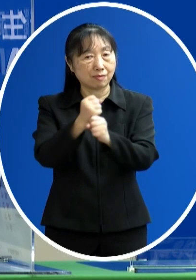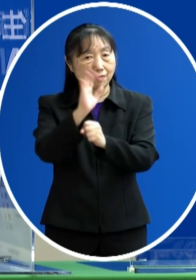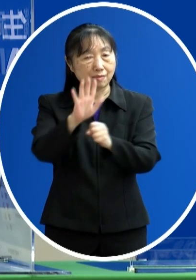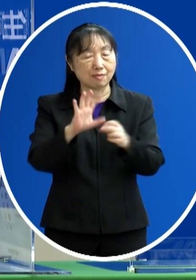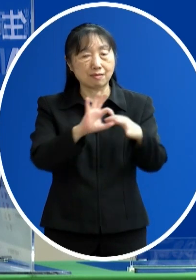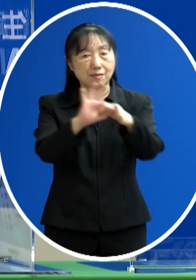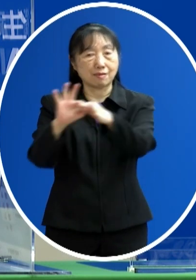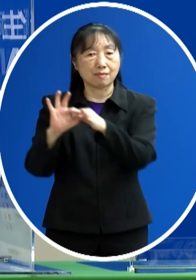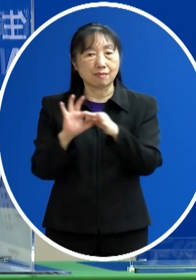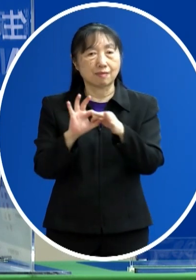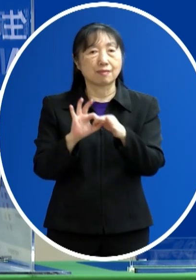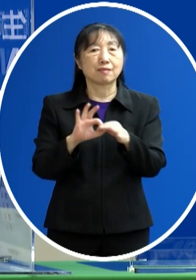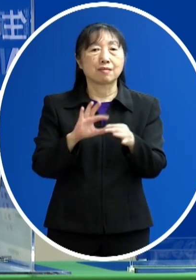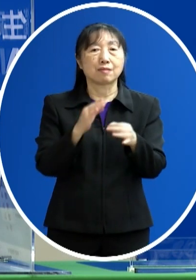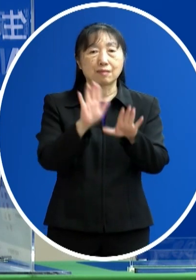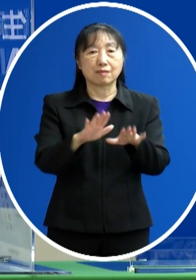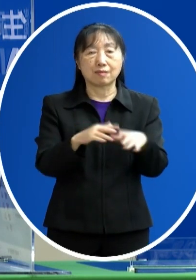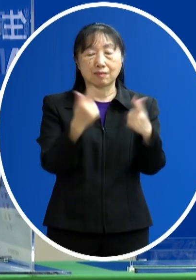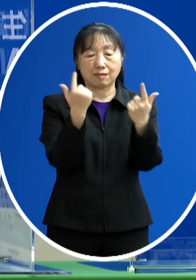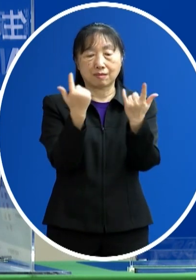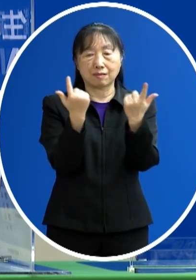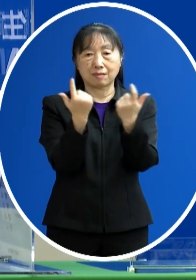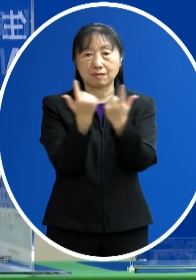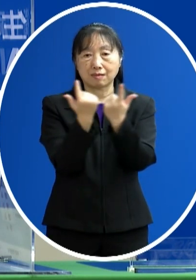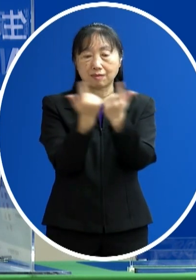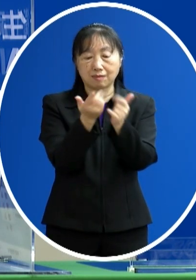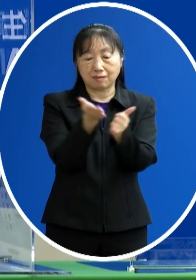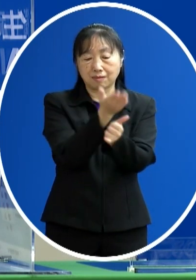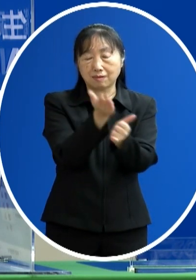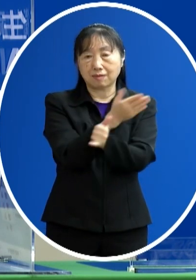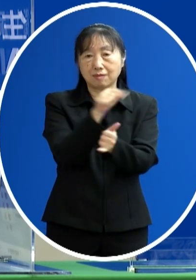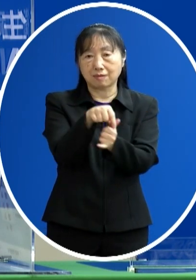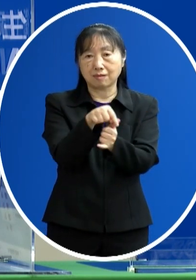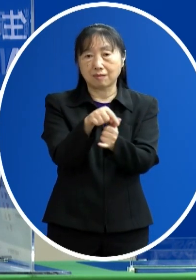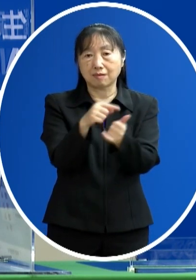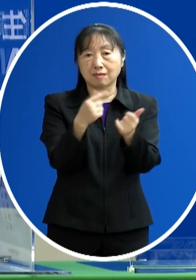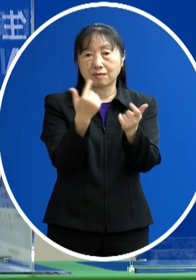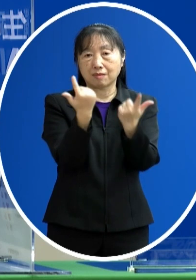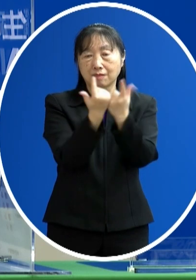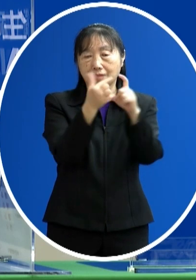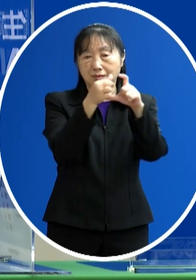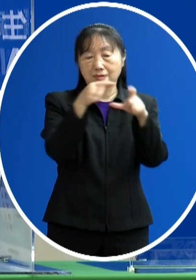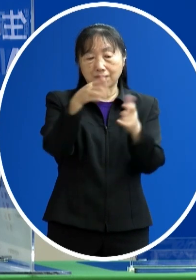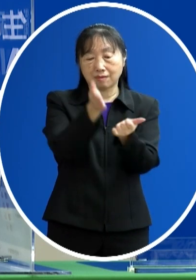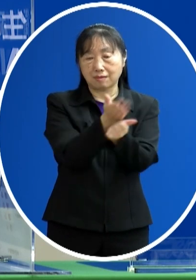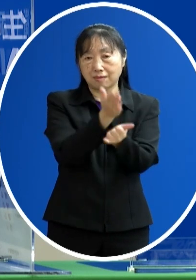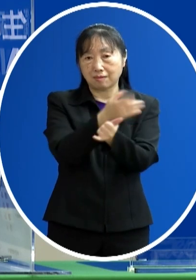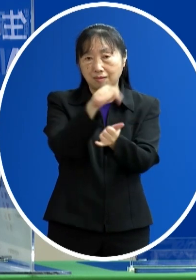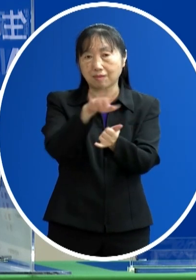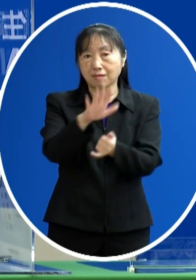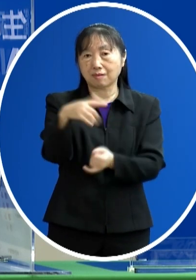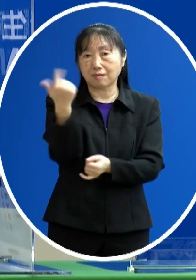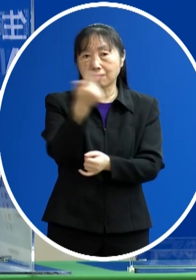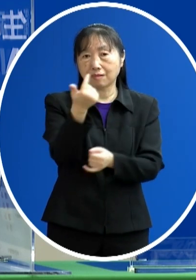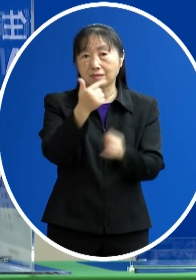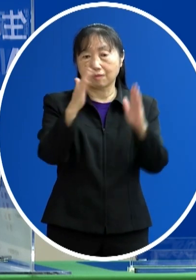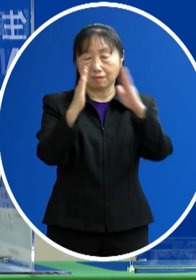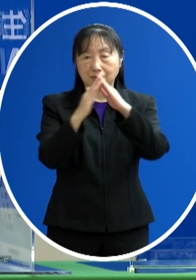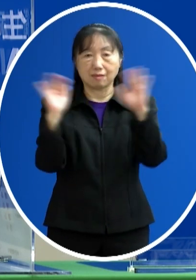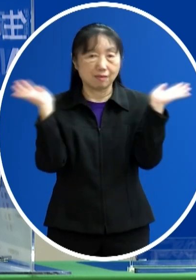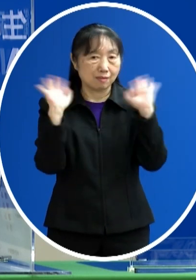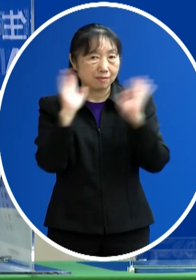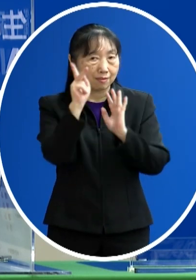哈。那目前其实北部这边，在台北这边，台北区这边哈，是有6张的这个儿